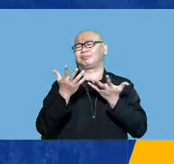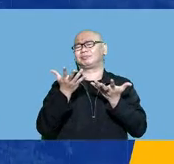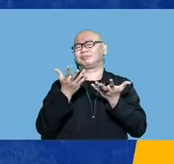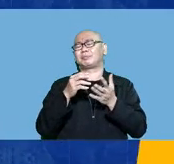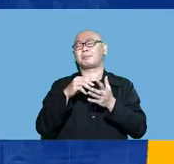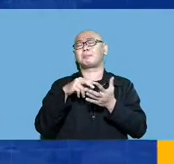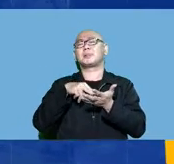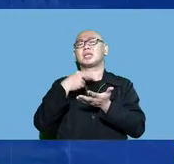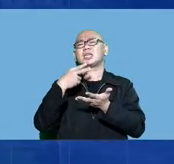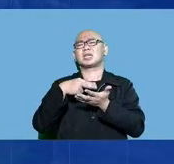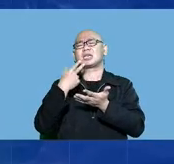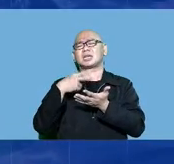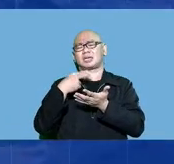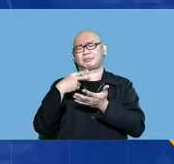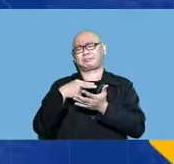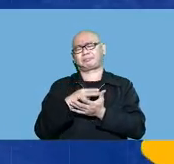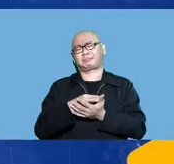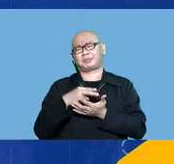mie ayam.